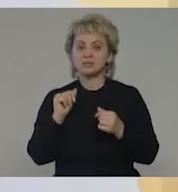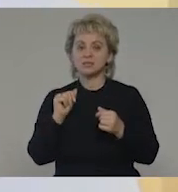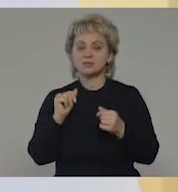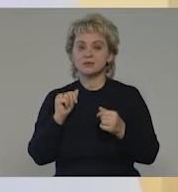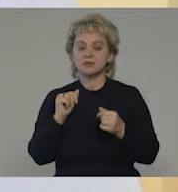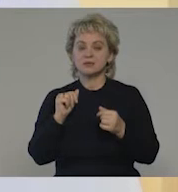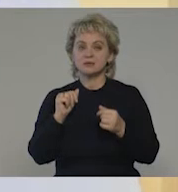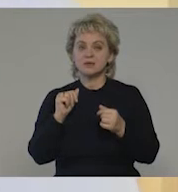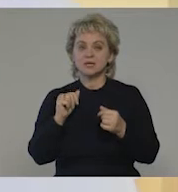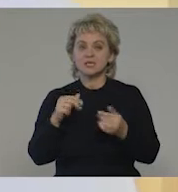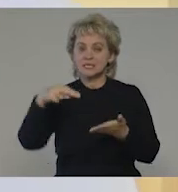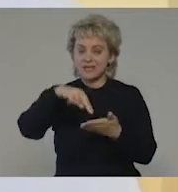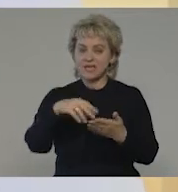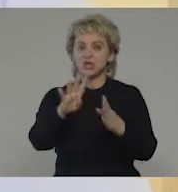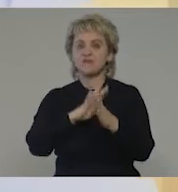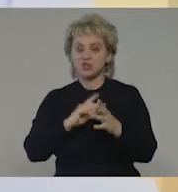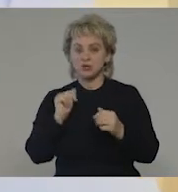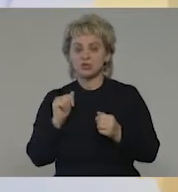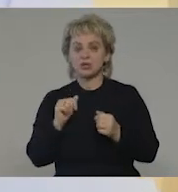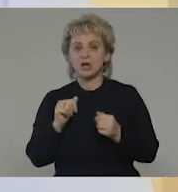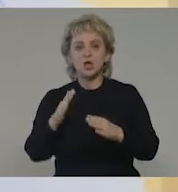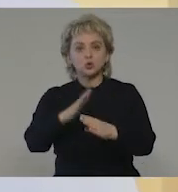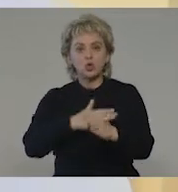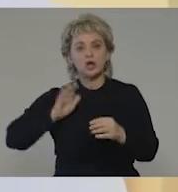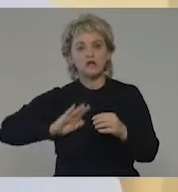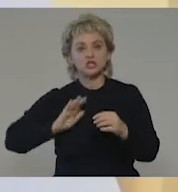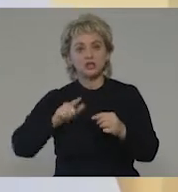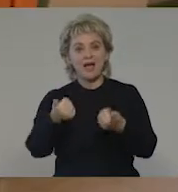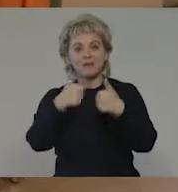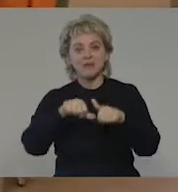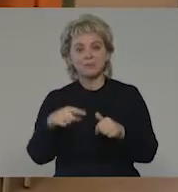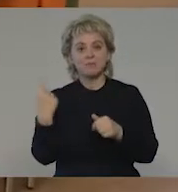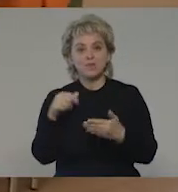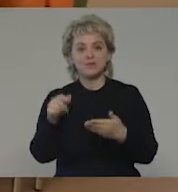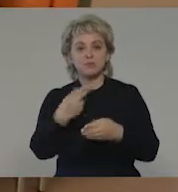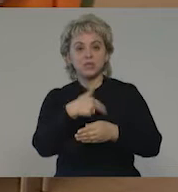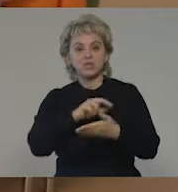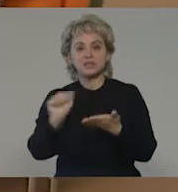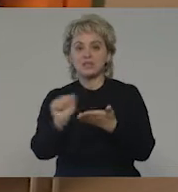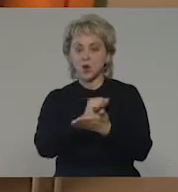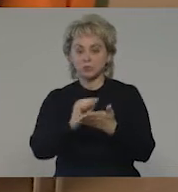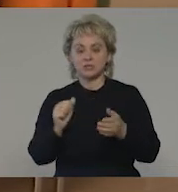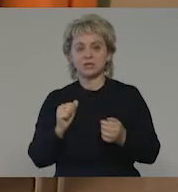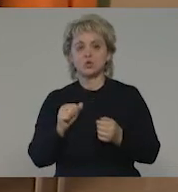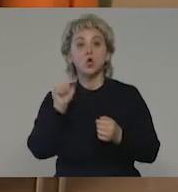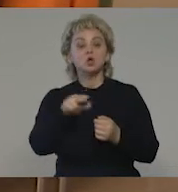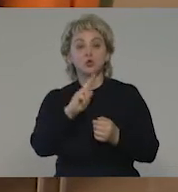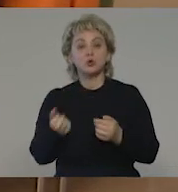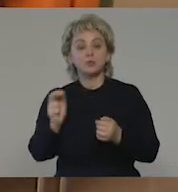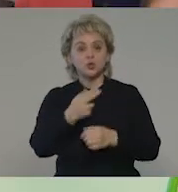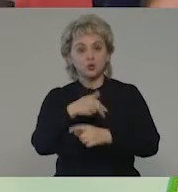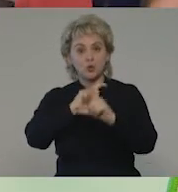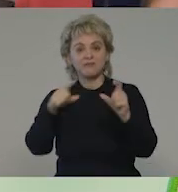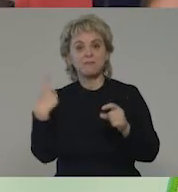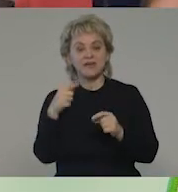необходимость стояния в очередях, длительного ожидания оформления первичной медицинской документации. Тот, кто пришел в